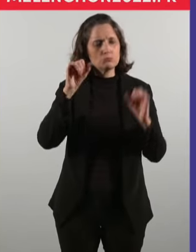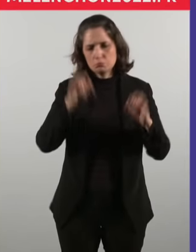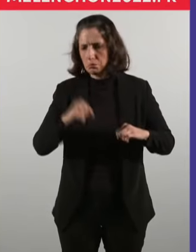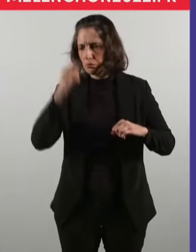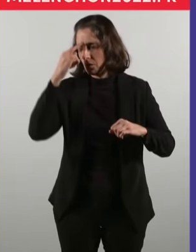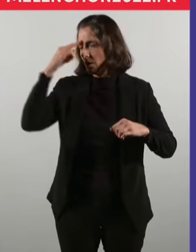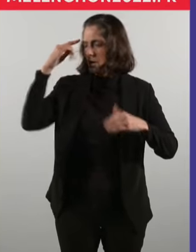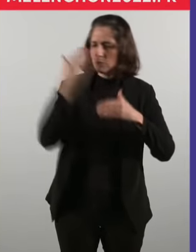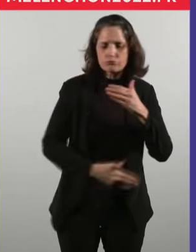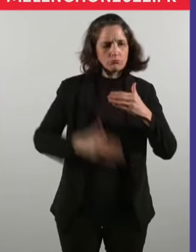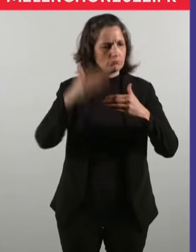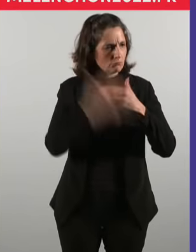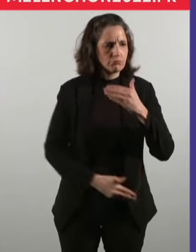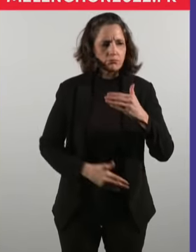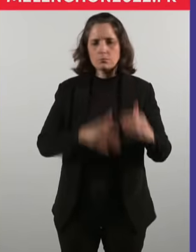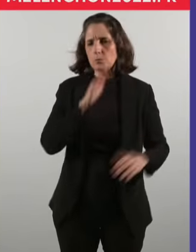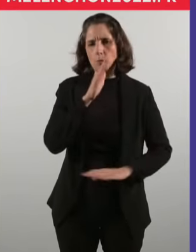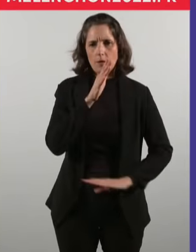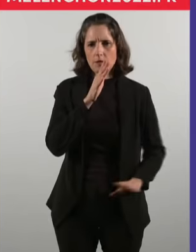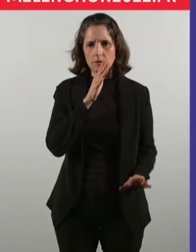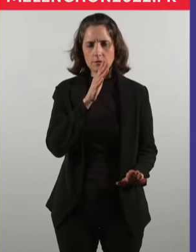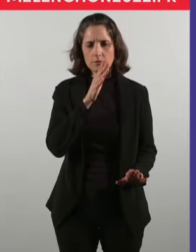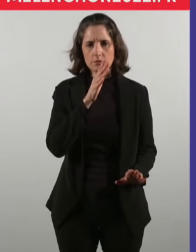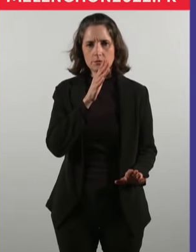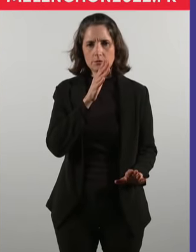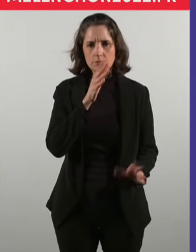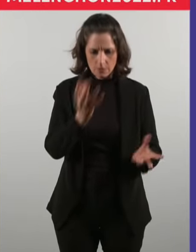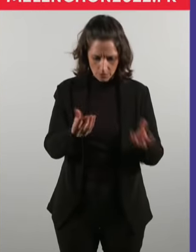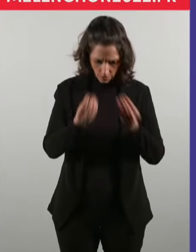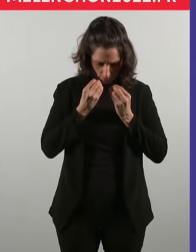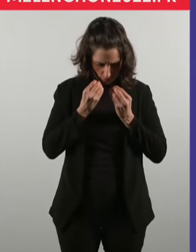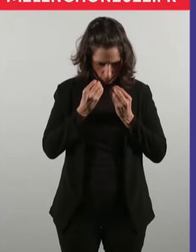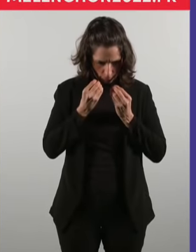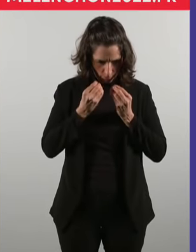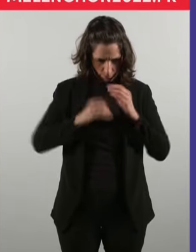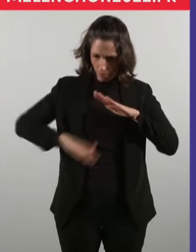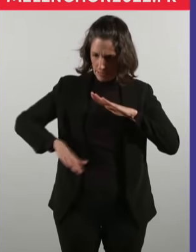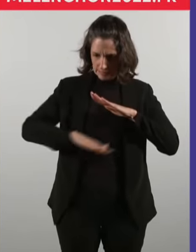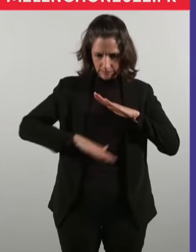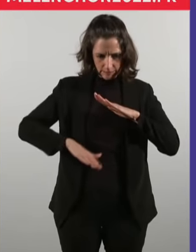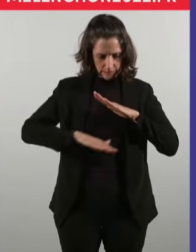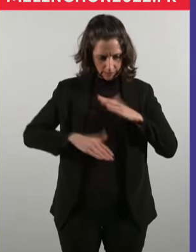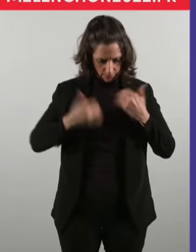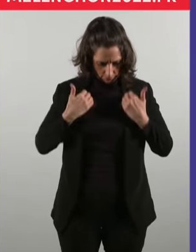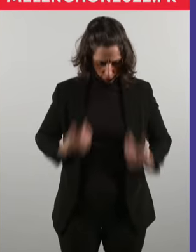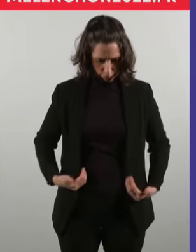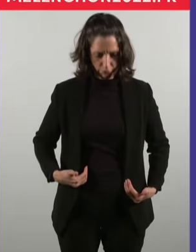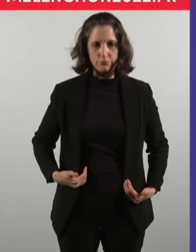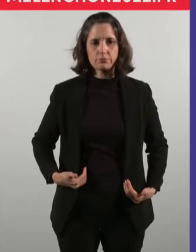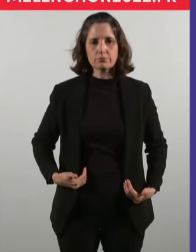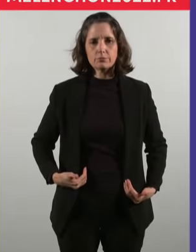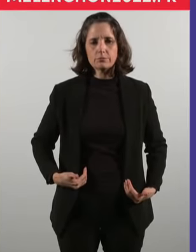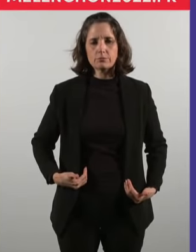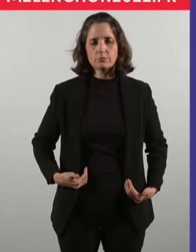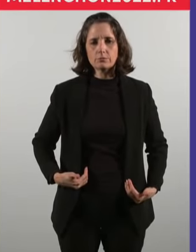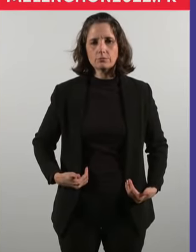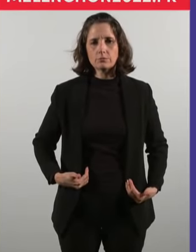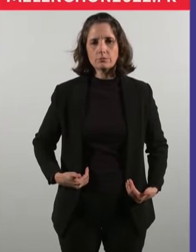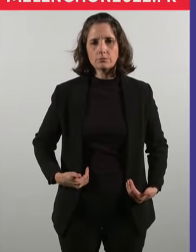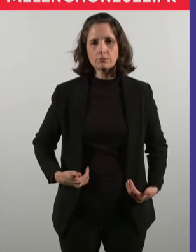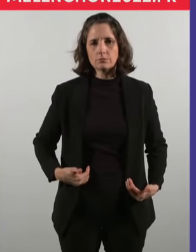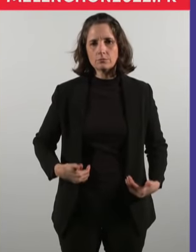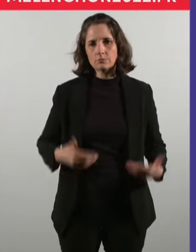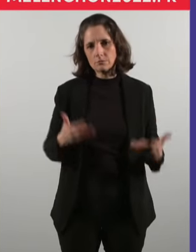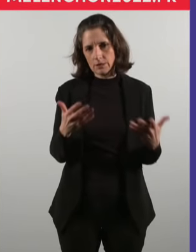Impossible. Il est fondateur de ce que je suis et en même temps de ce qui me